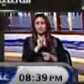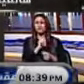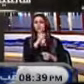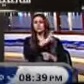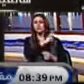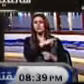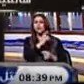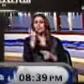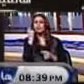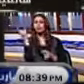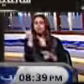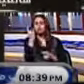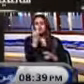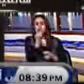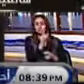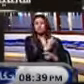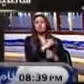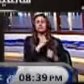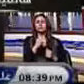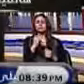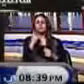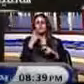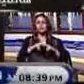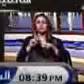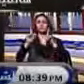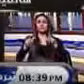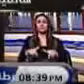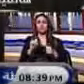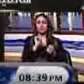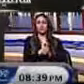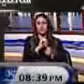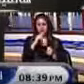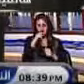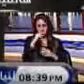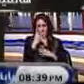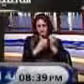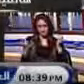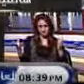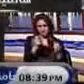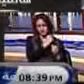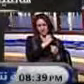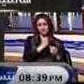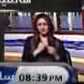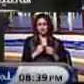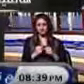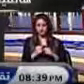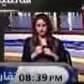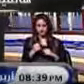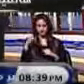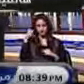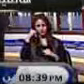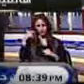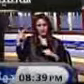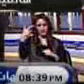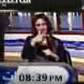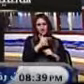نفسي مع محمد دي الاقي ناس ايه، لو كنت اتكلمت قدام حد يقولوا لي ده محمد بيه، يجي يقول لي خلي بالك في ناس اتصلت بكذا، وبص الاقي الحراميه